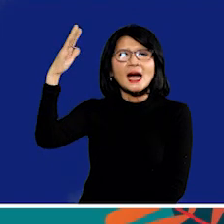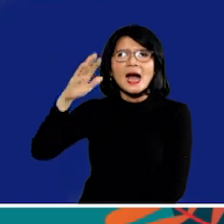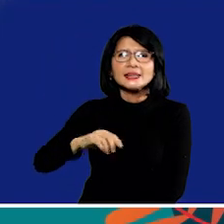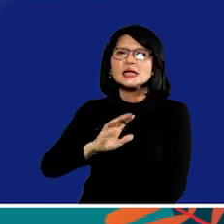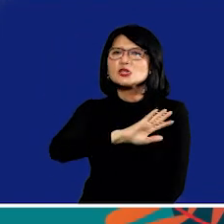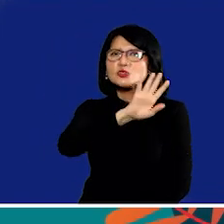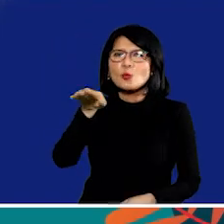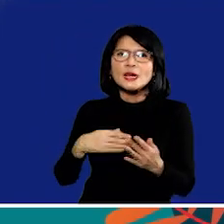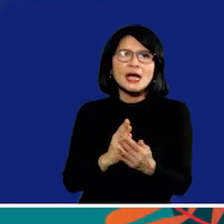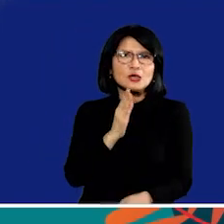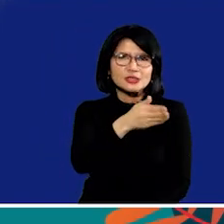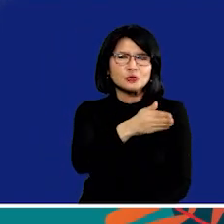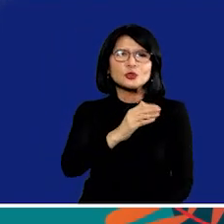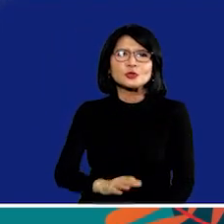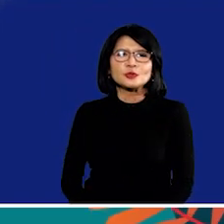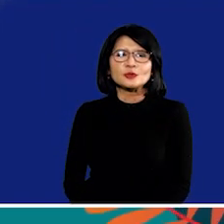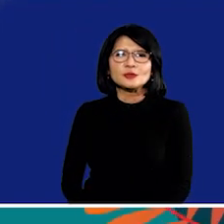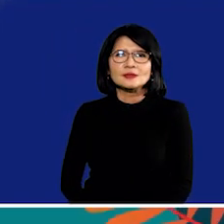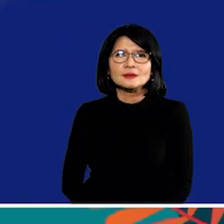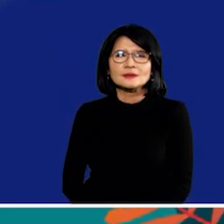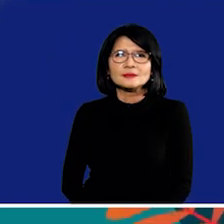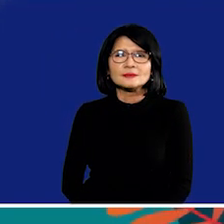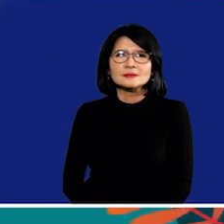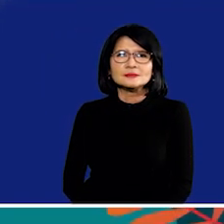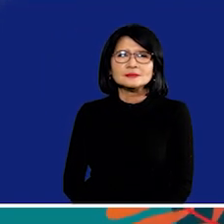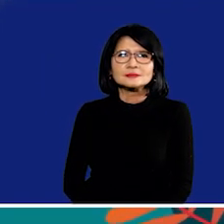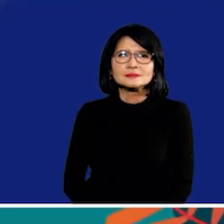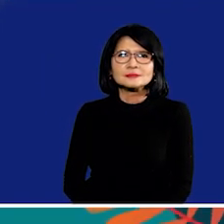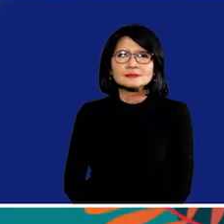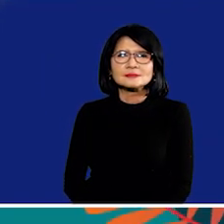berpartisipasi dalam pendidikan karakter keluarga tersebut.